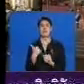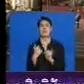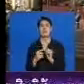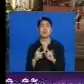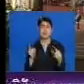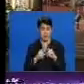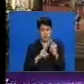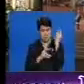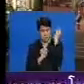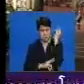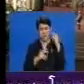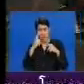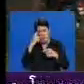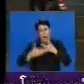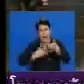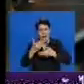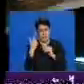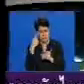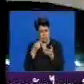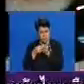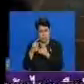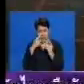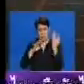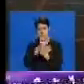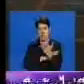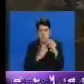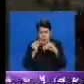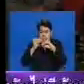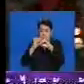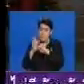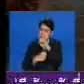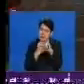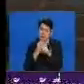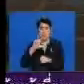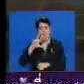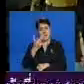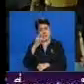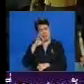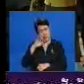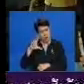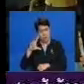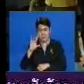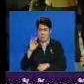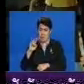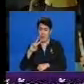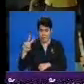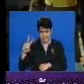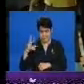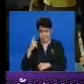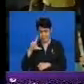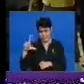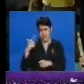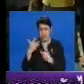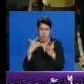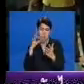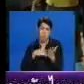สุไหงโกลกเมืองเศรษฐกิจที่สร้างมูลค่าให้กับประเทศไม่ต่ำกว่าปีละ 3,782 ล้านบาท ปวินสอนเย็น